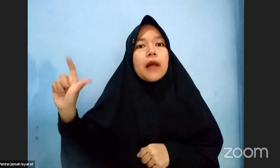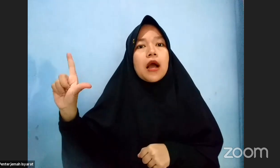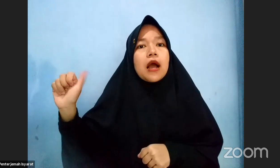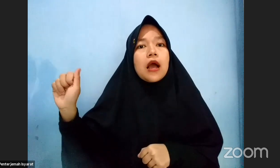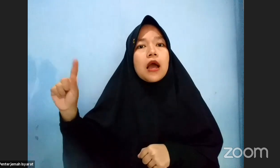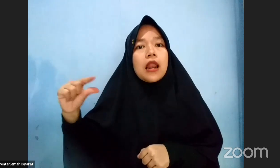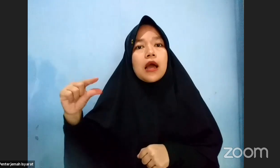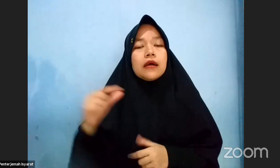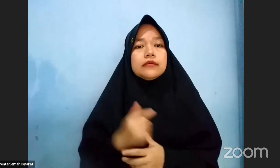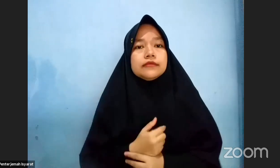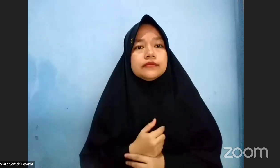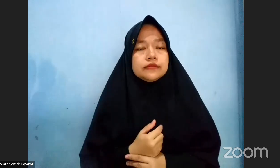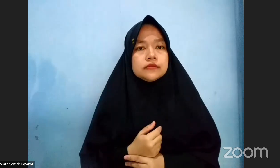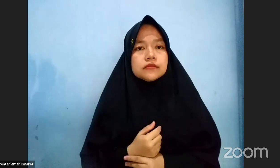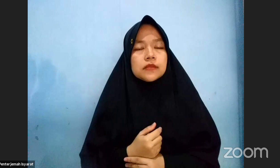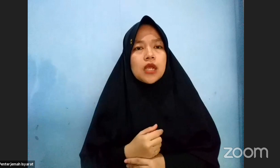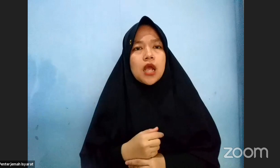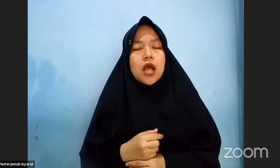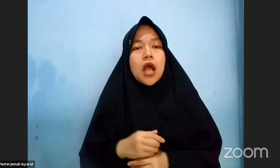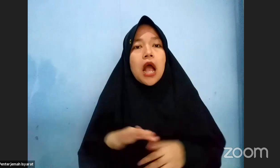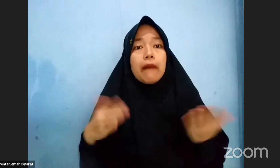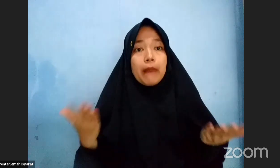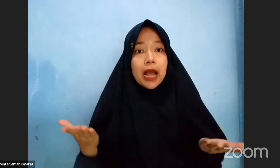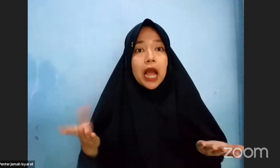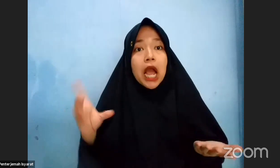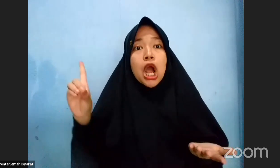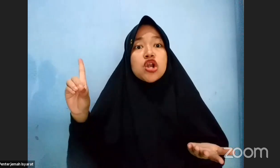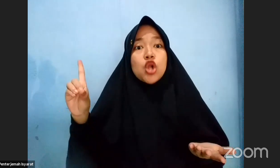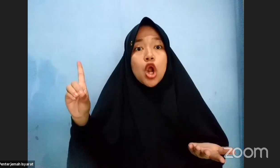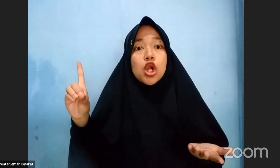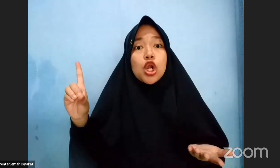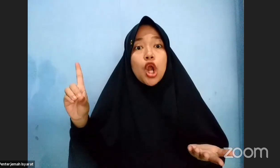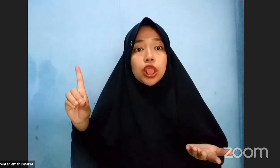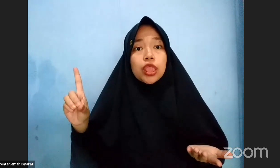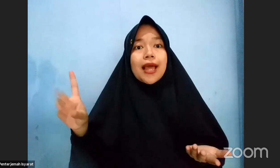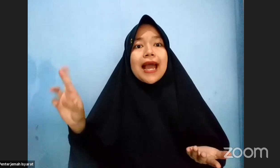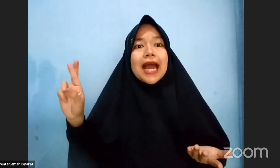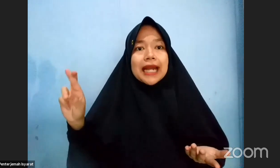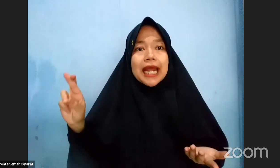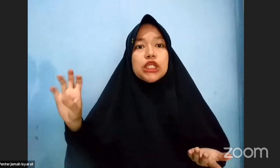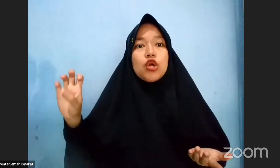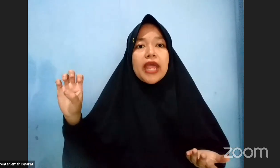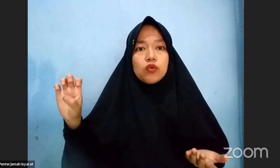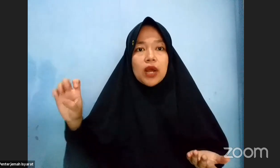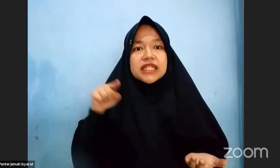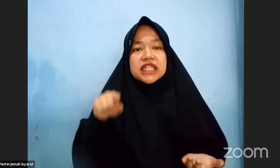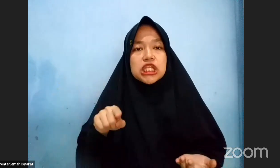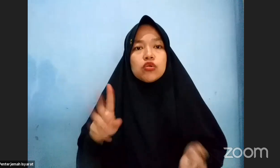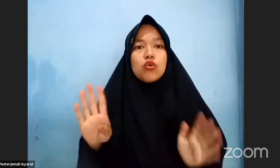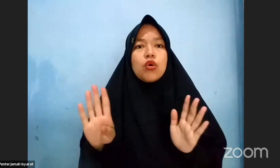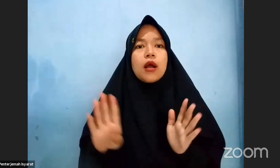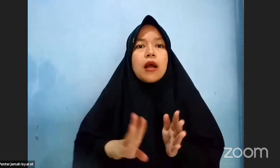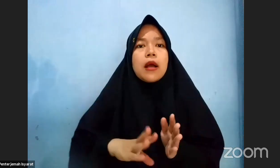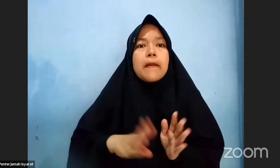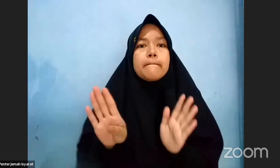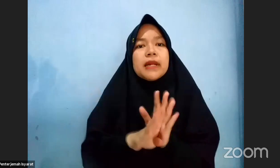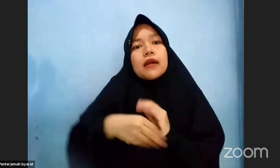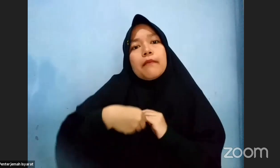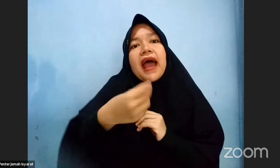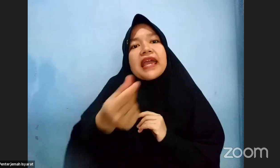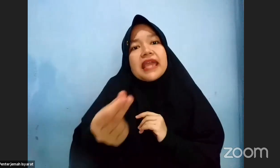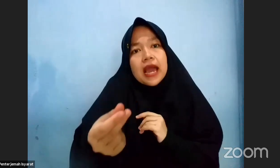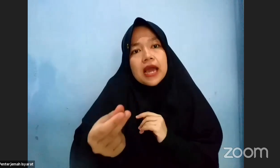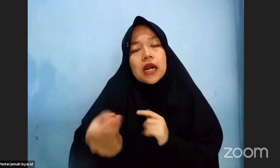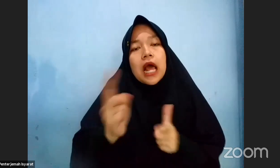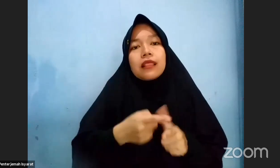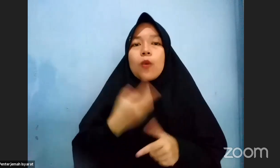download-nya berbayar atau gratis kemudian bisa dipindah ke flash disk atau tidak mungkin ini juga menjawab nanti pertanyaan